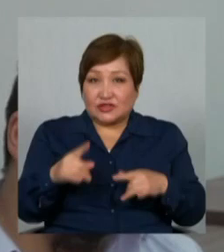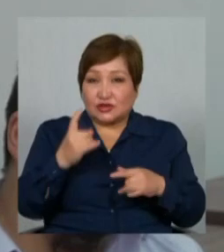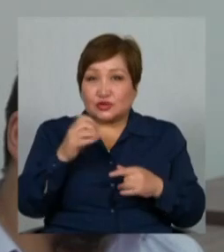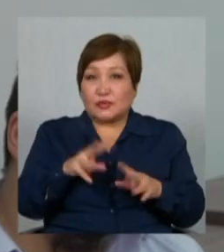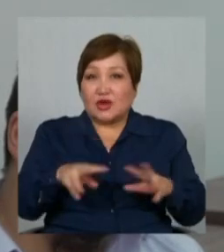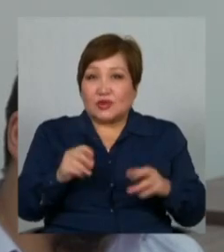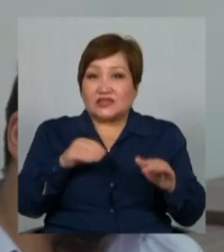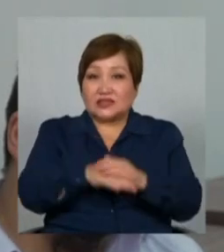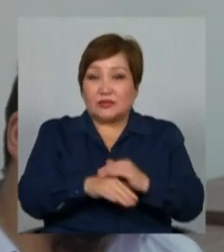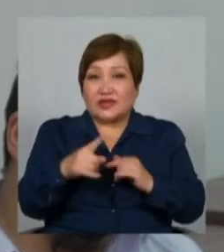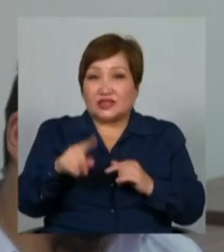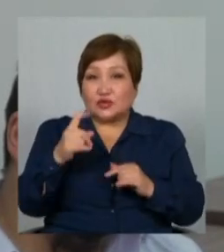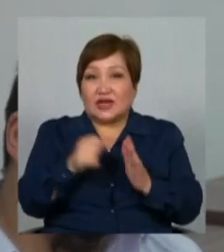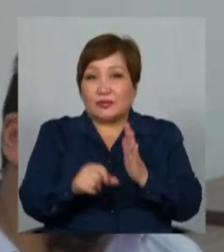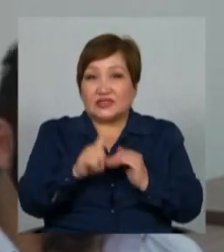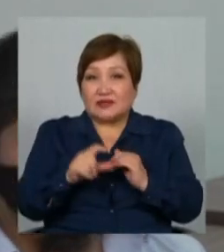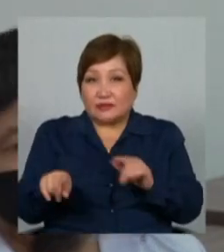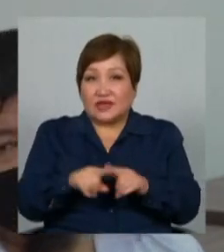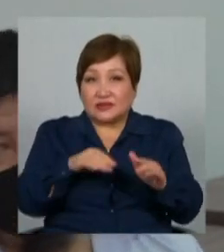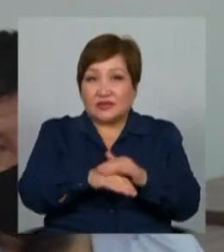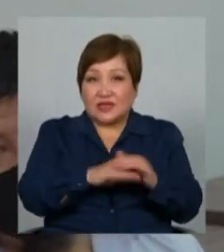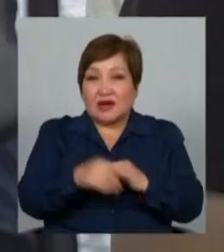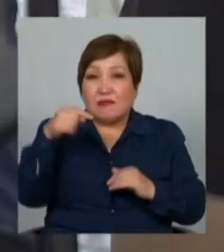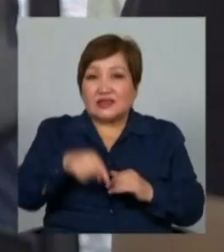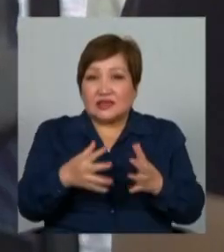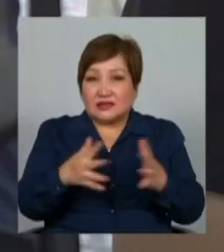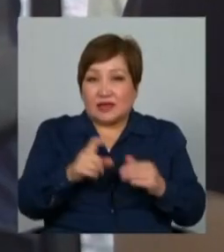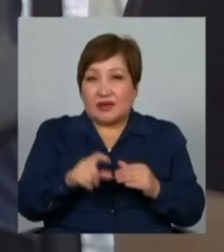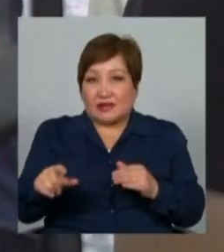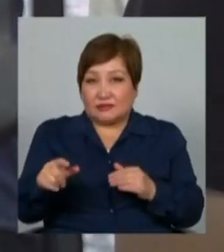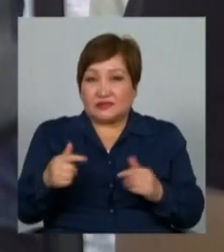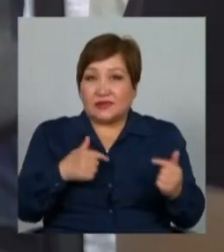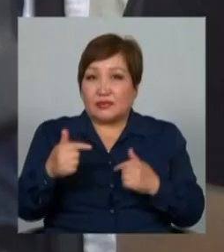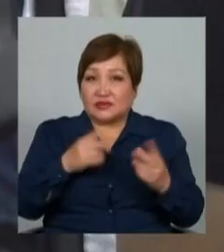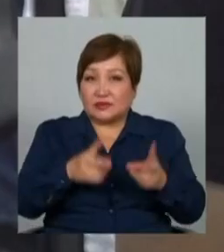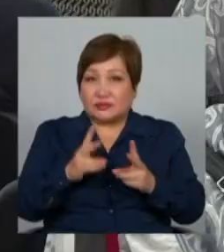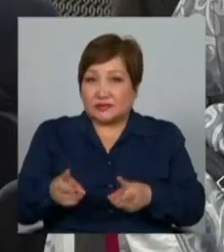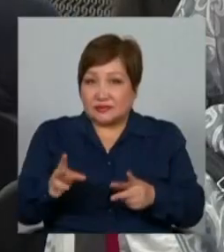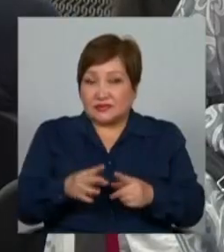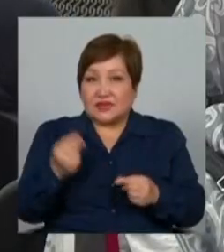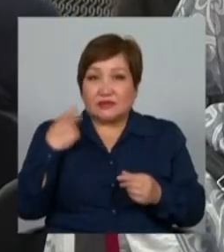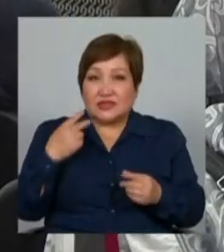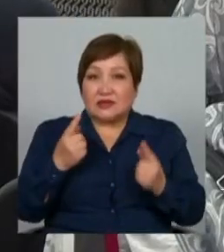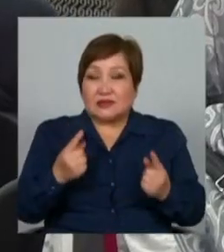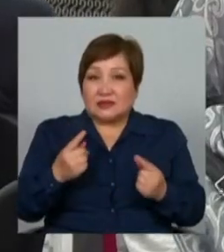адам ақша құйды. Одан басқа 1000-нан астам адам зардап шегіп отыр. Салымшылар әбден қарызға баттық дейді.